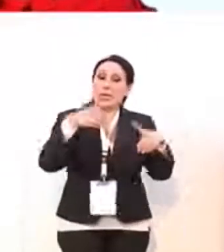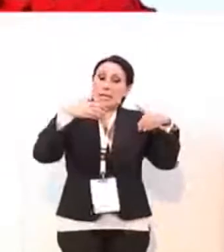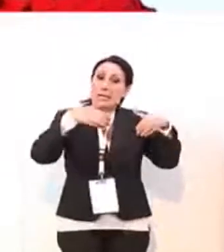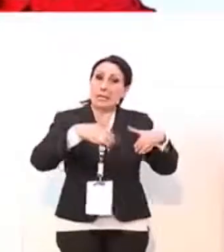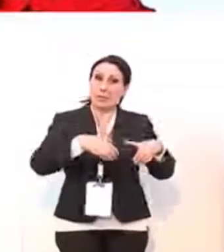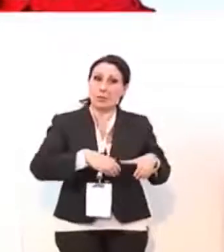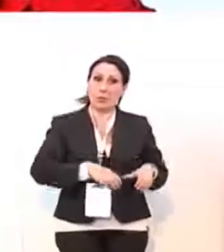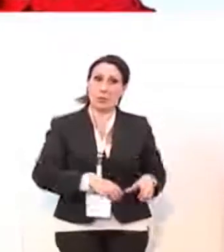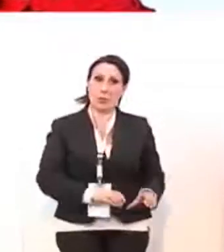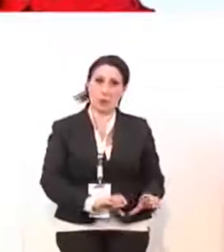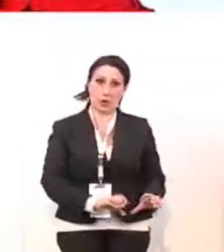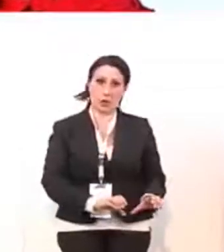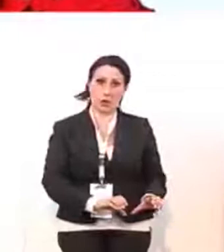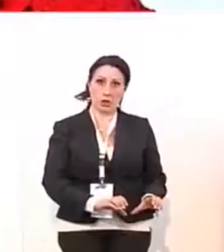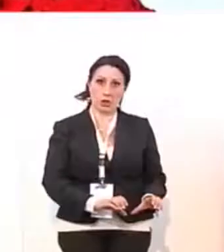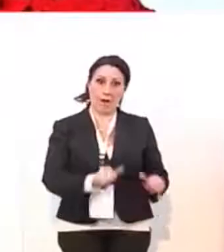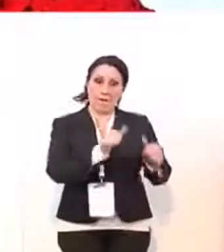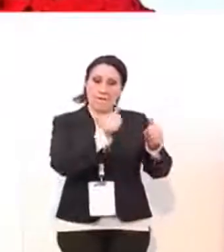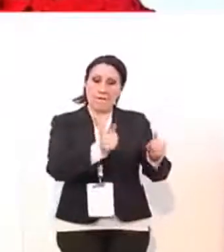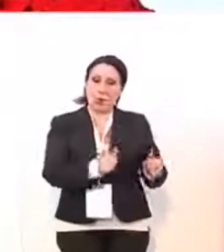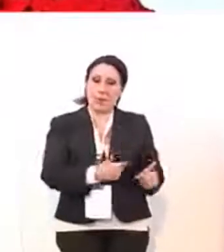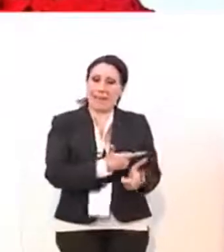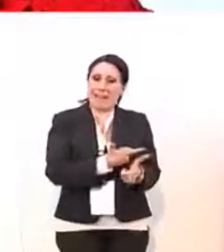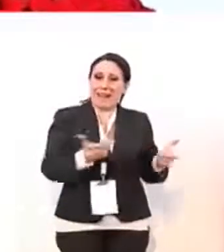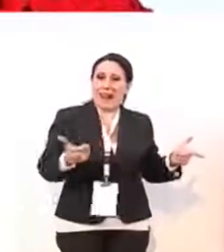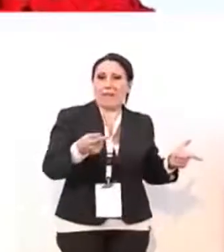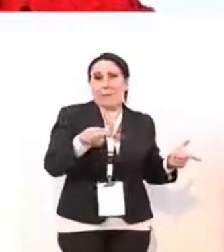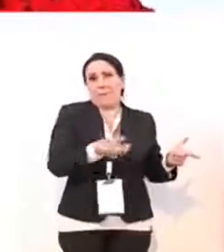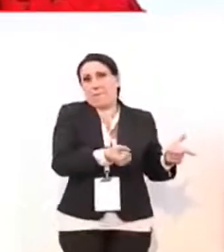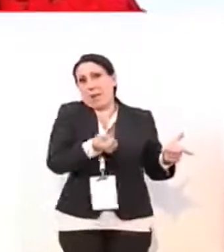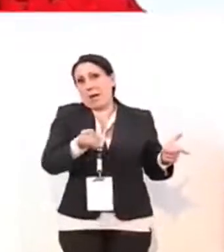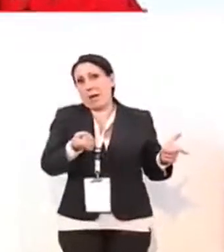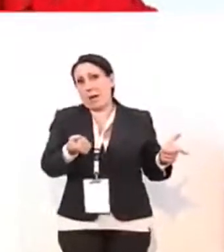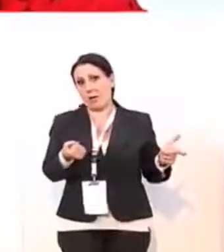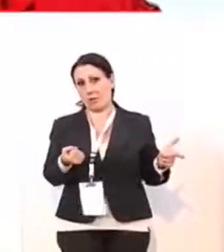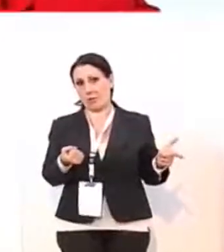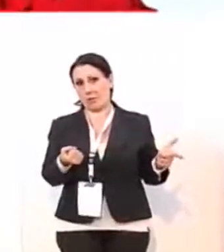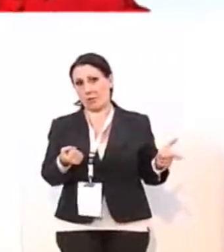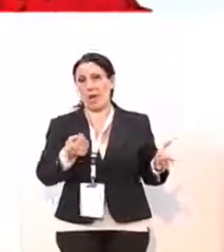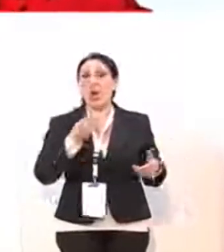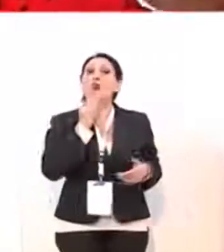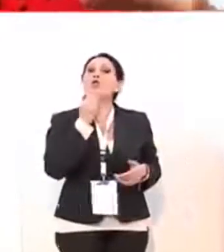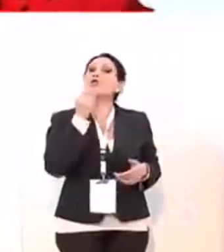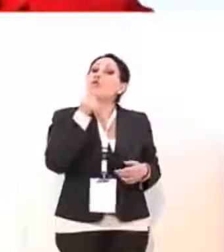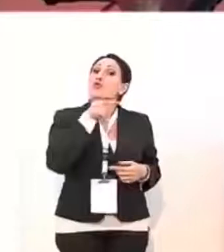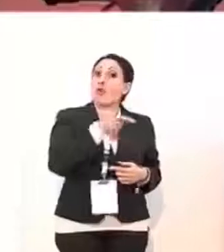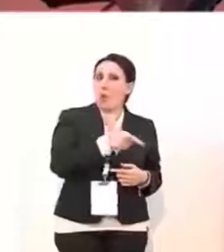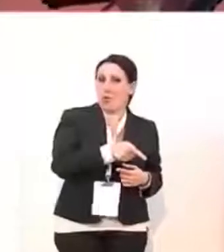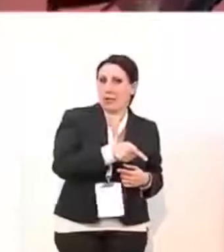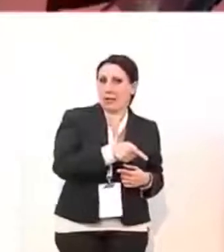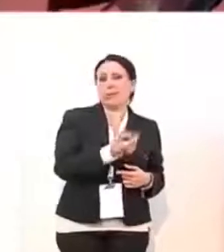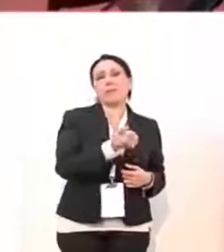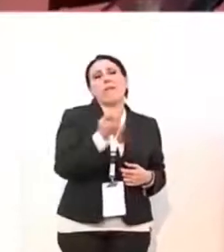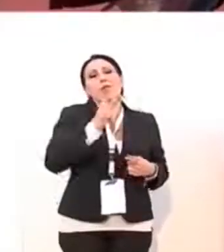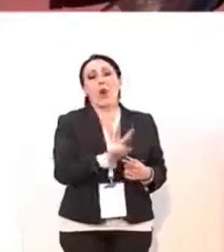sue forme meno gravi e soprattutto tra le studentesse e le ragazze, ma anche